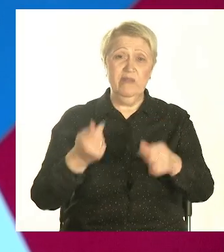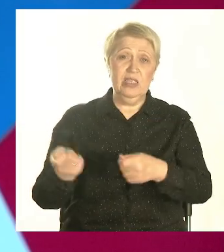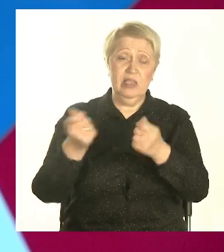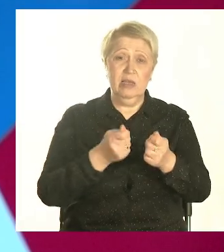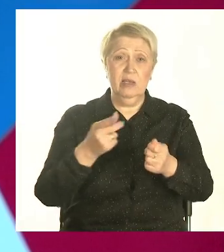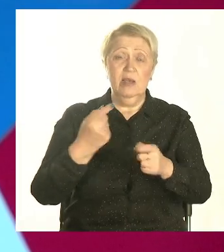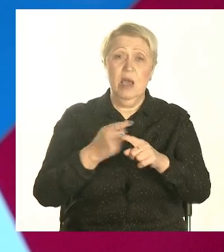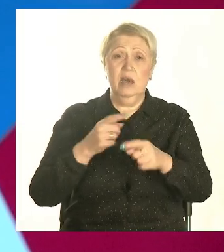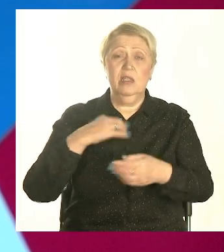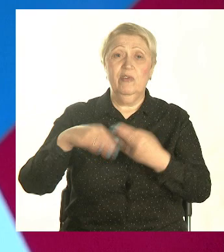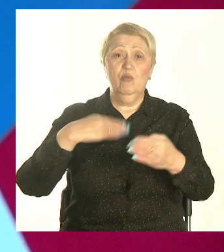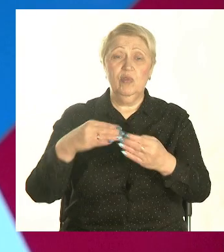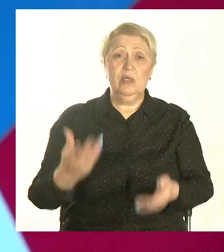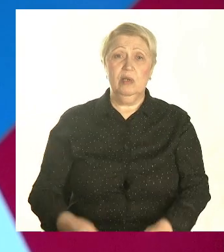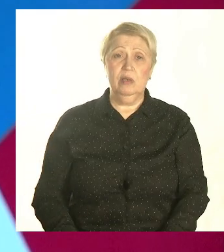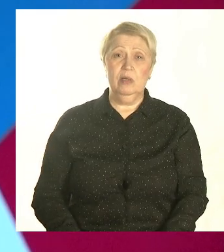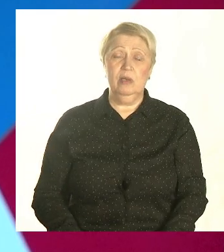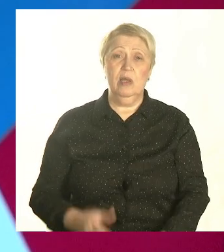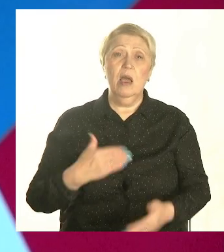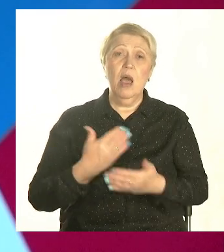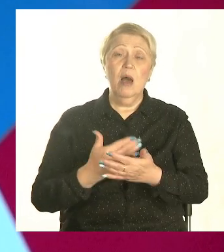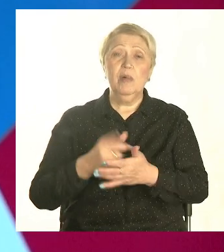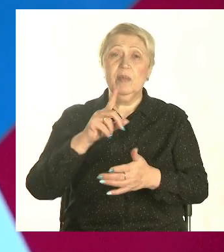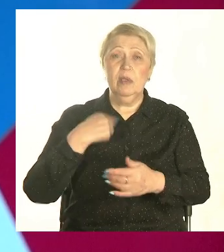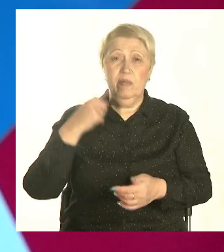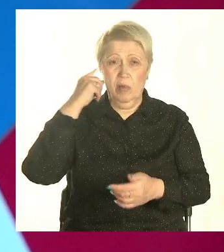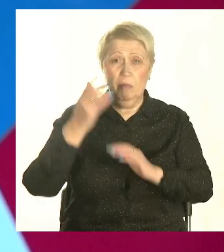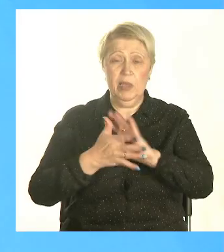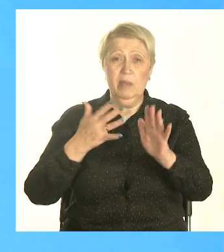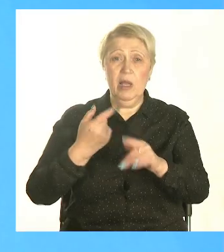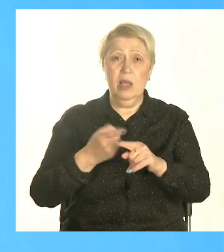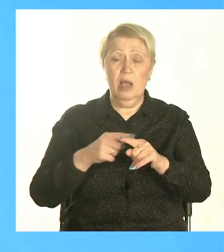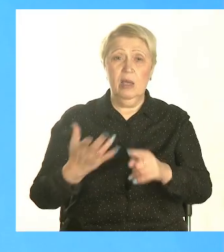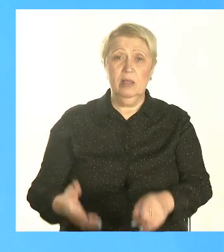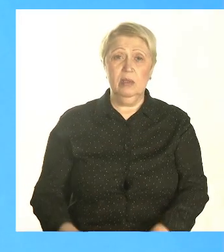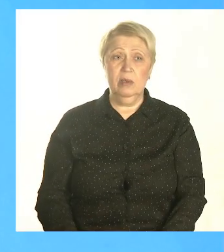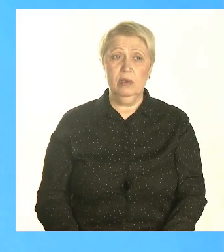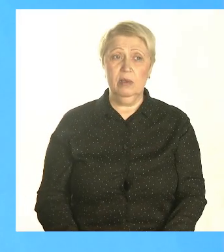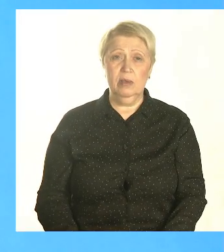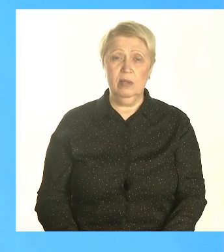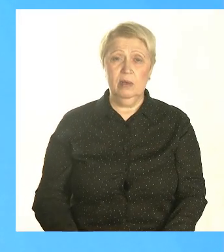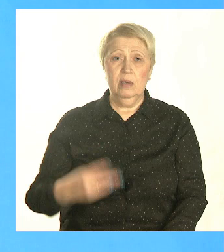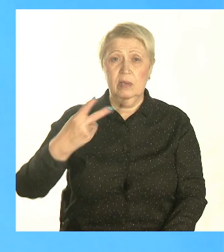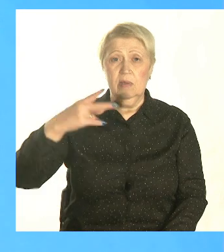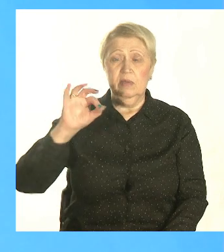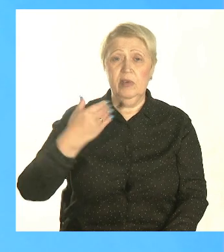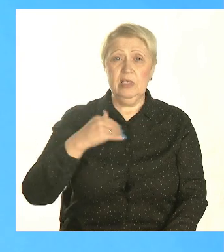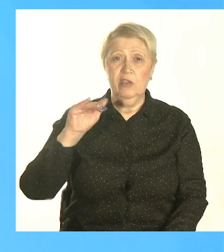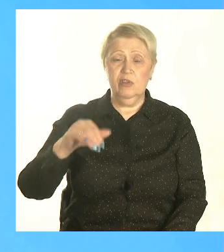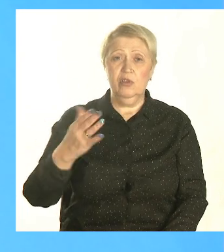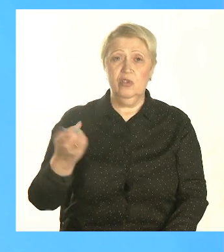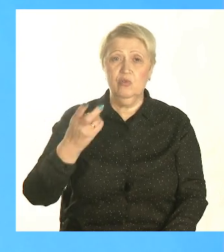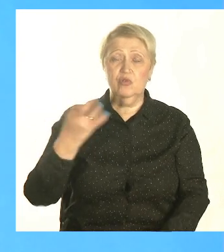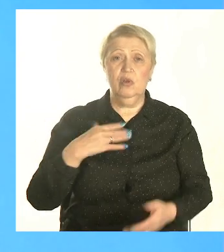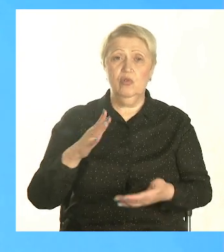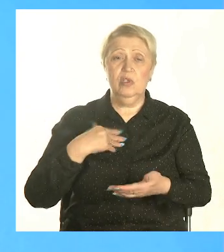да, задача… А примерно понимаете масштаб трагедии? Примерно 20 тысяч. Минимум. Нужно заключить.